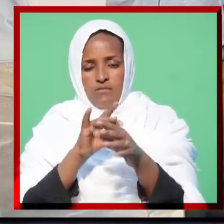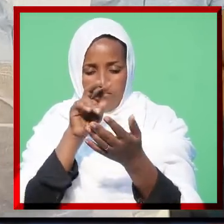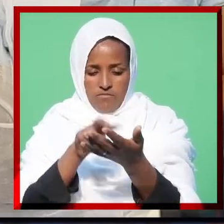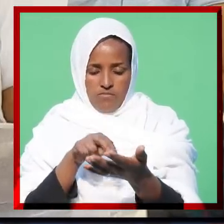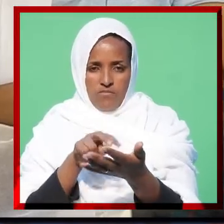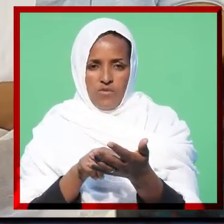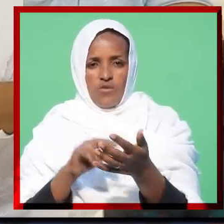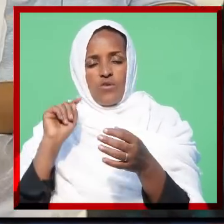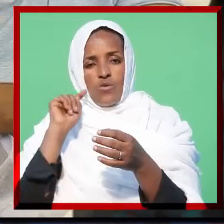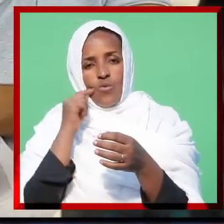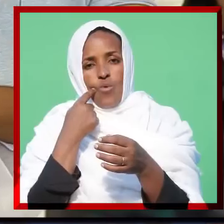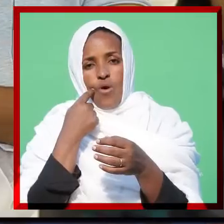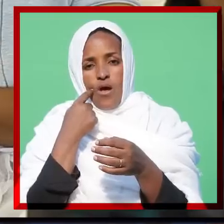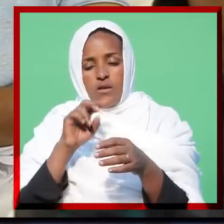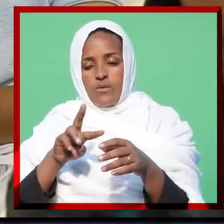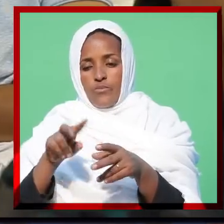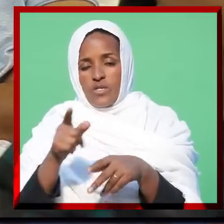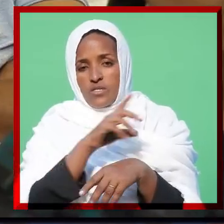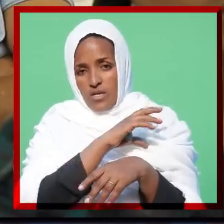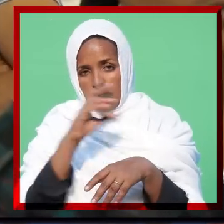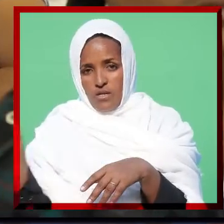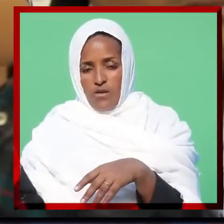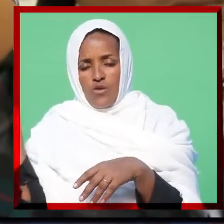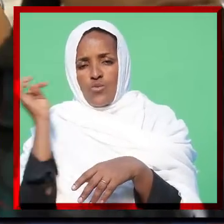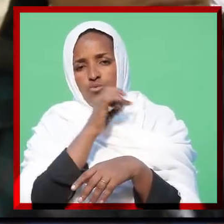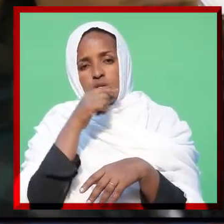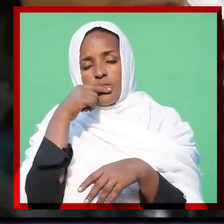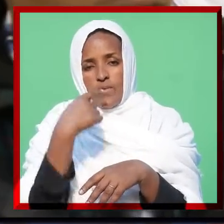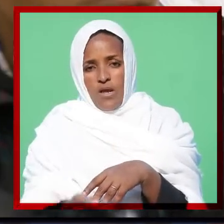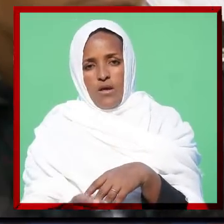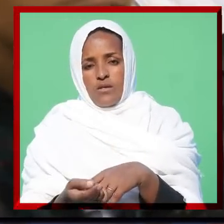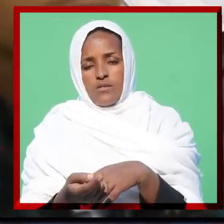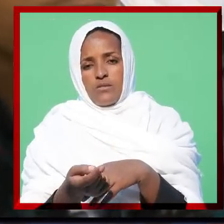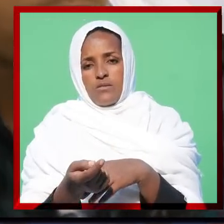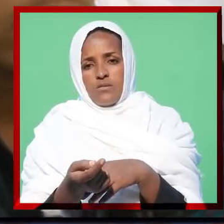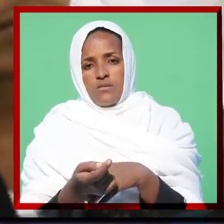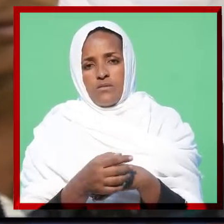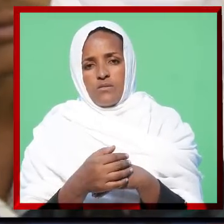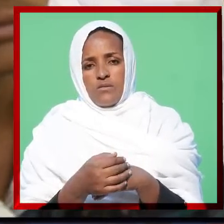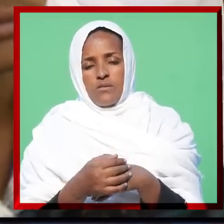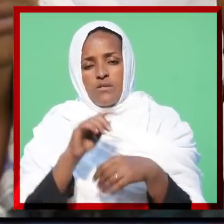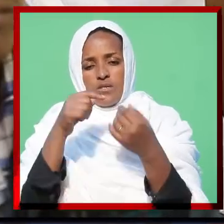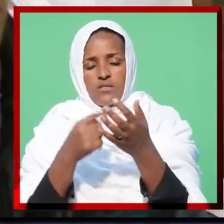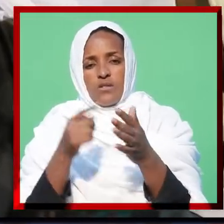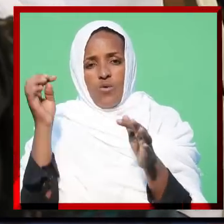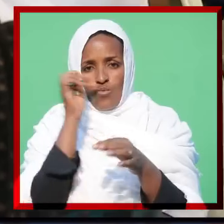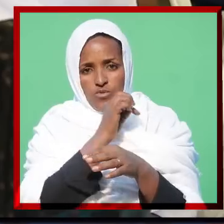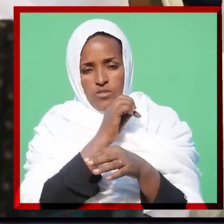ላንብብላችሁ። እንኳን መስረቅንና ሐሰት መናገርን ስለ